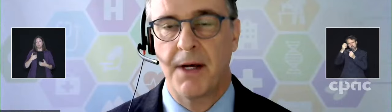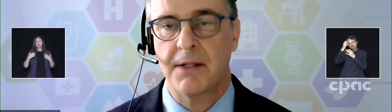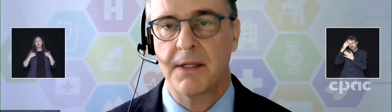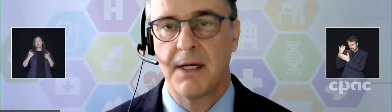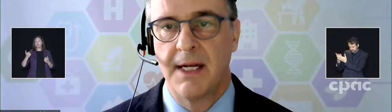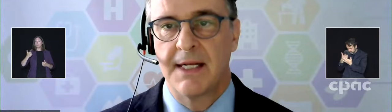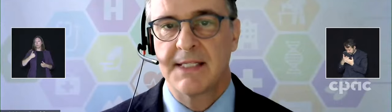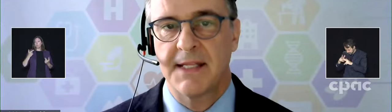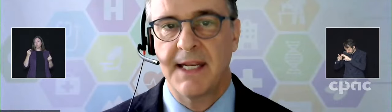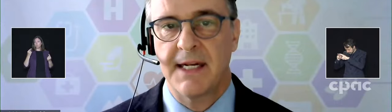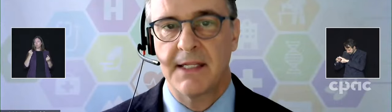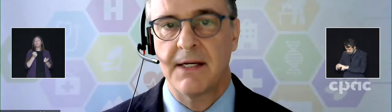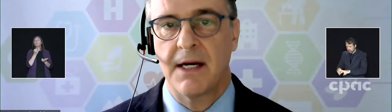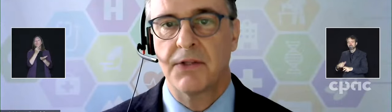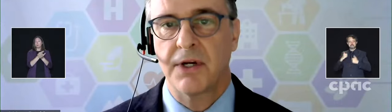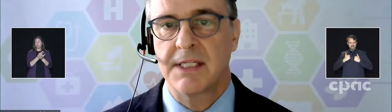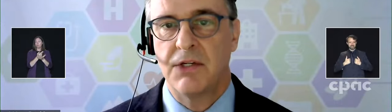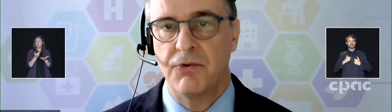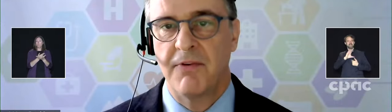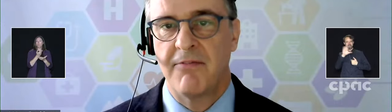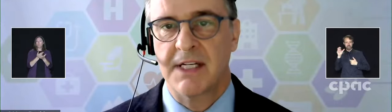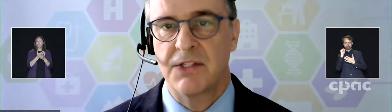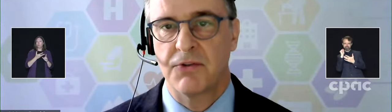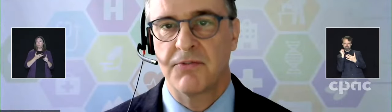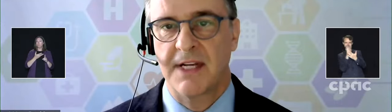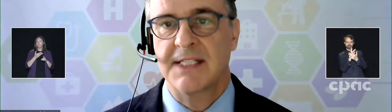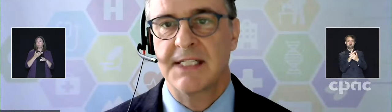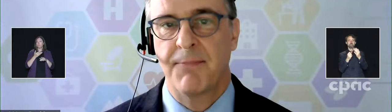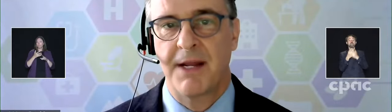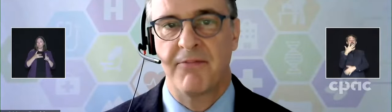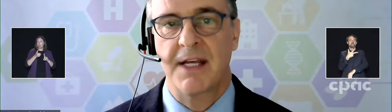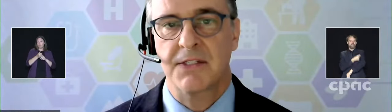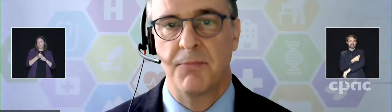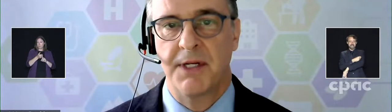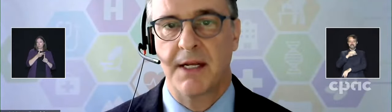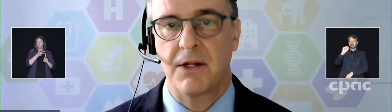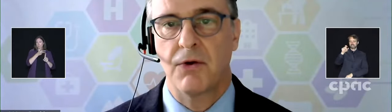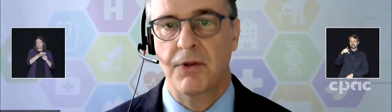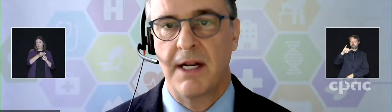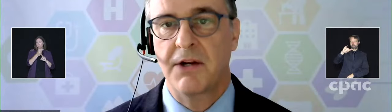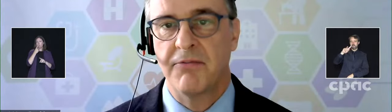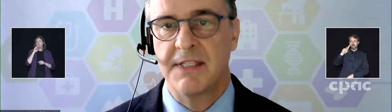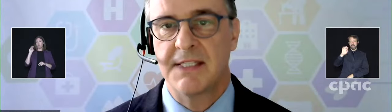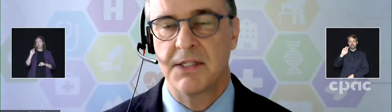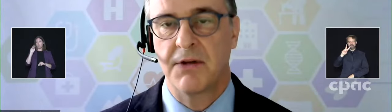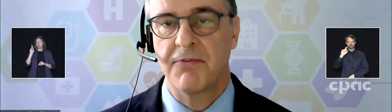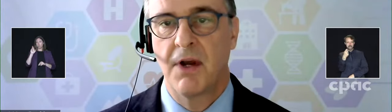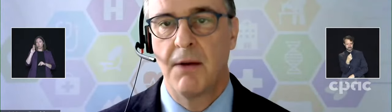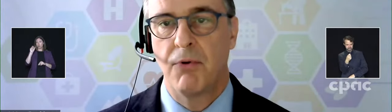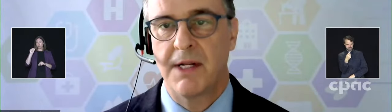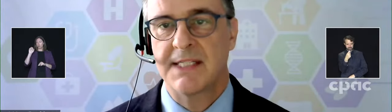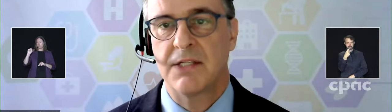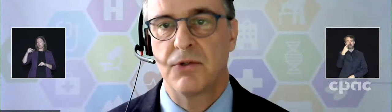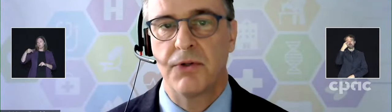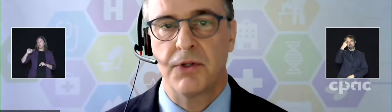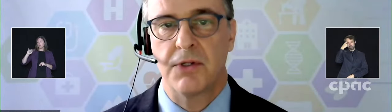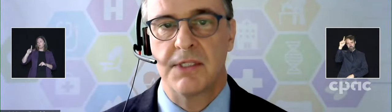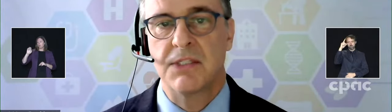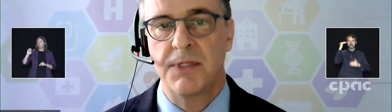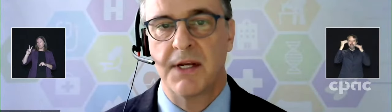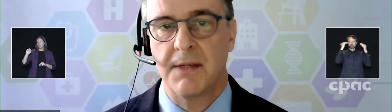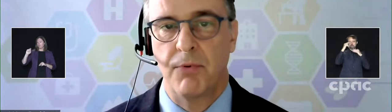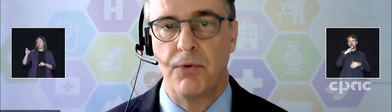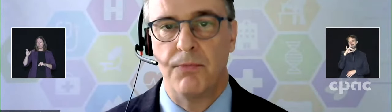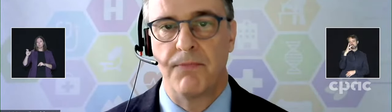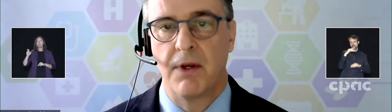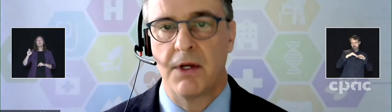Santé Canada a autorisé une nouvelle version du vaccin Spivax de Moderna contre la COVID-19 pour les adultes de 18 ans et plus.